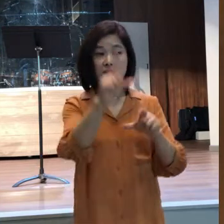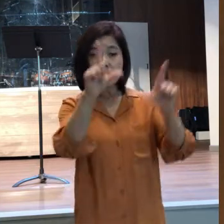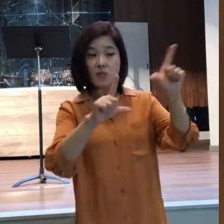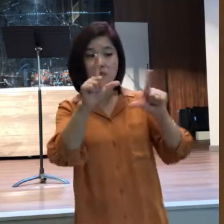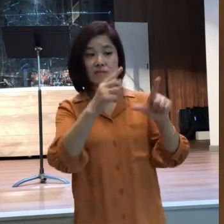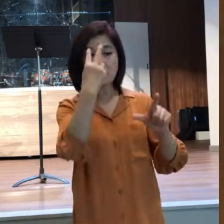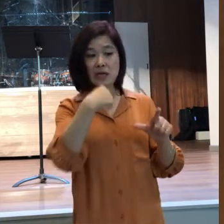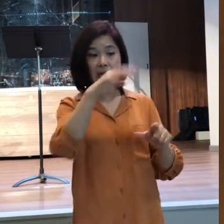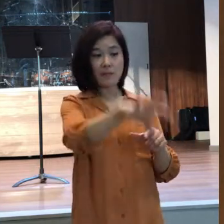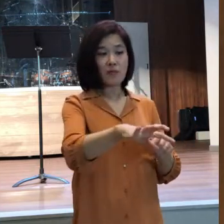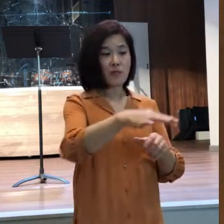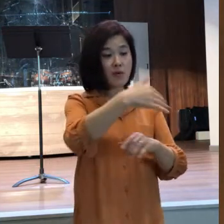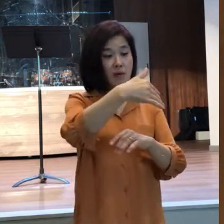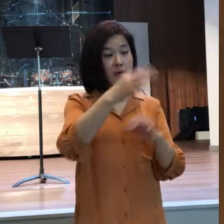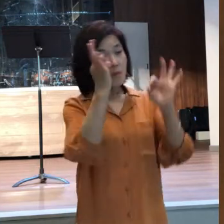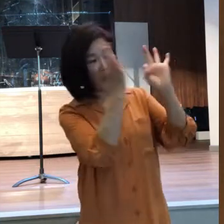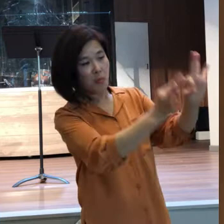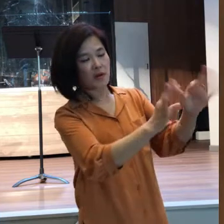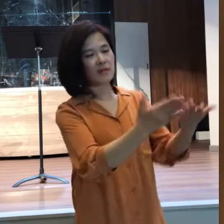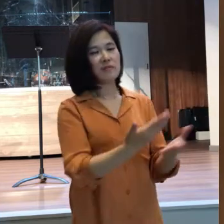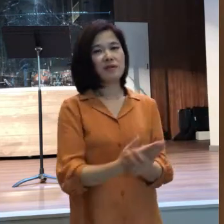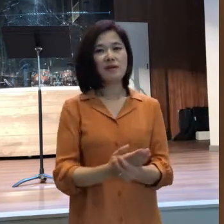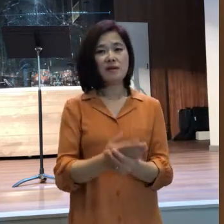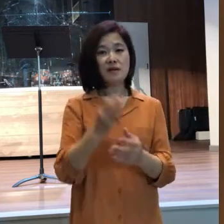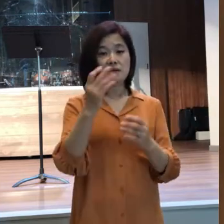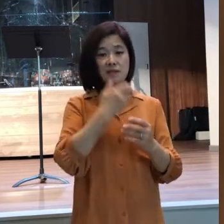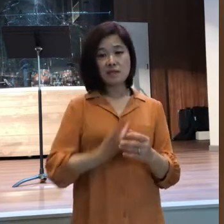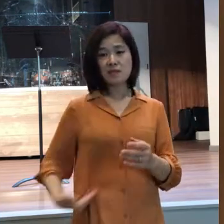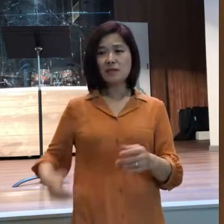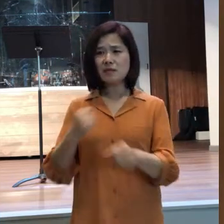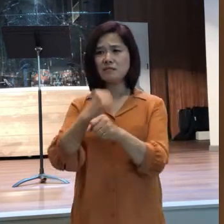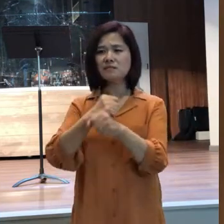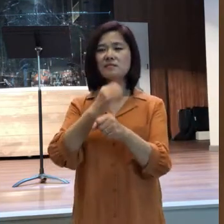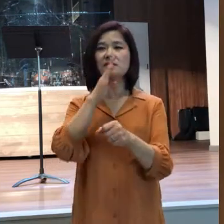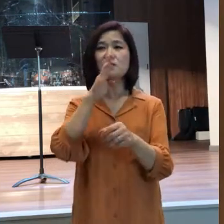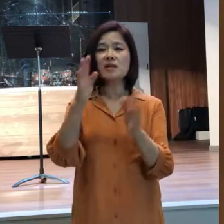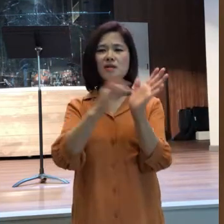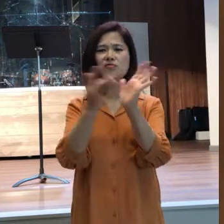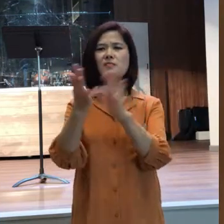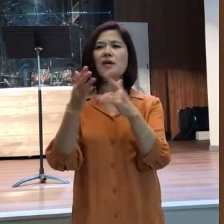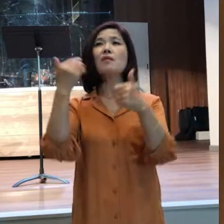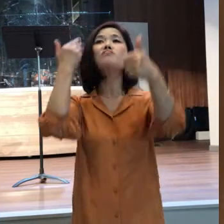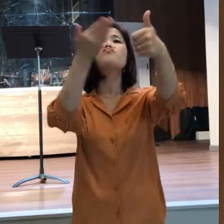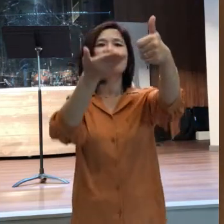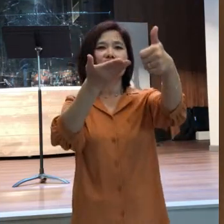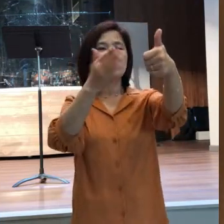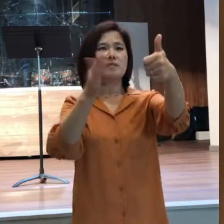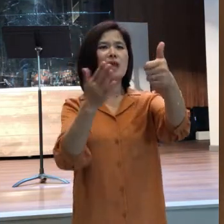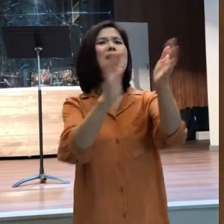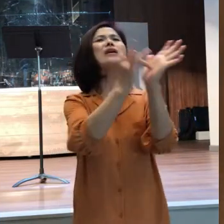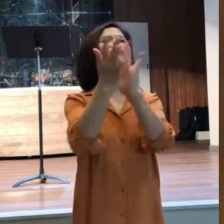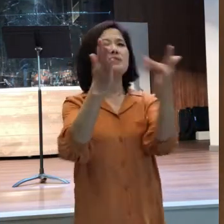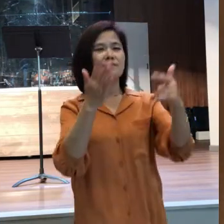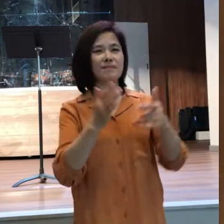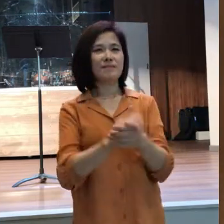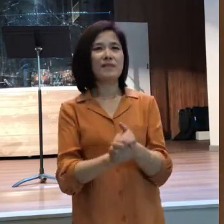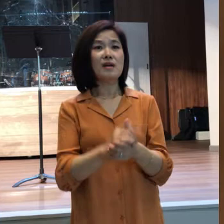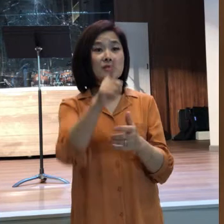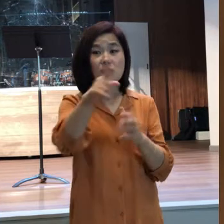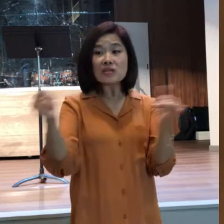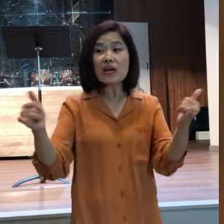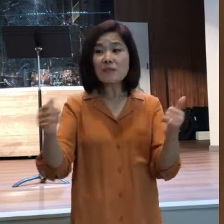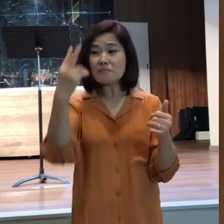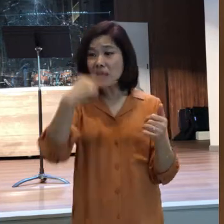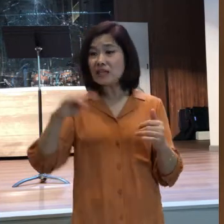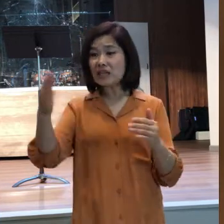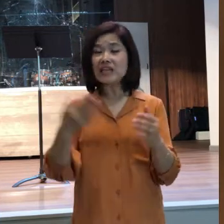그 맹인 앞을 지나갑니다. 제자들이 대뜸 예수님에게 묻습니다. 예수님, 저